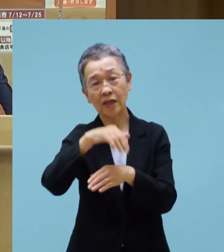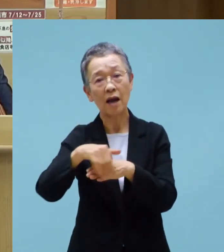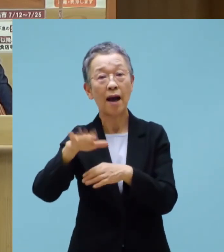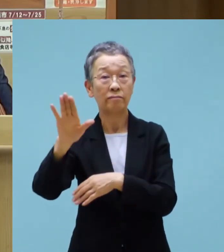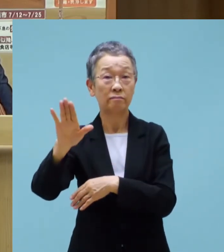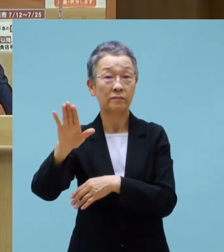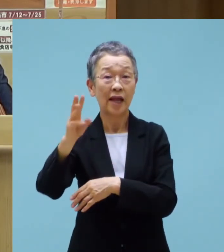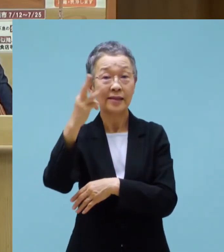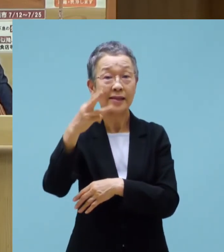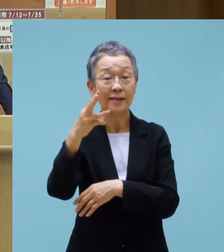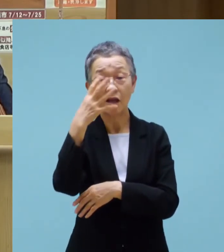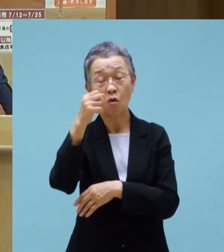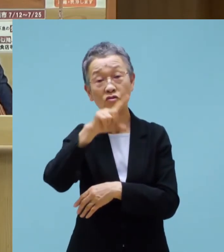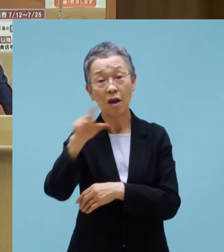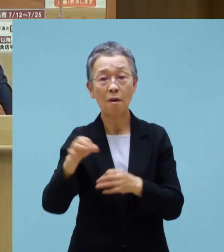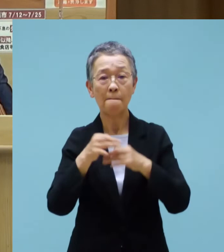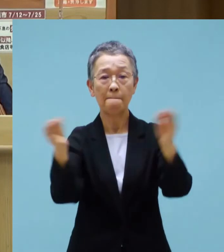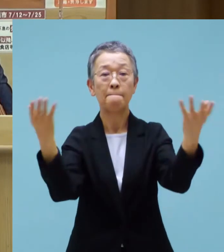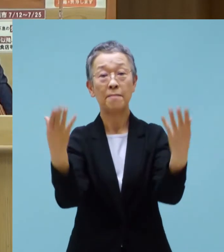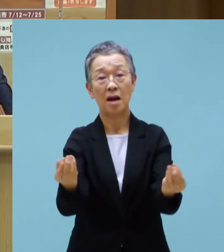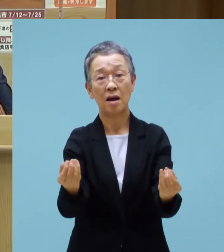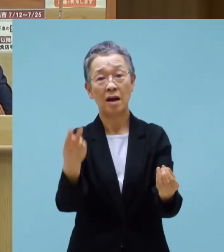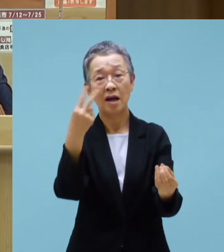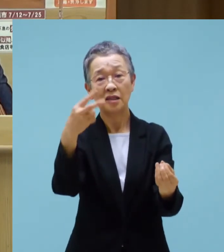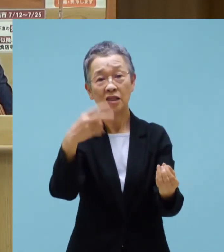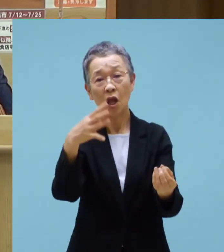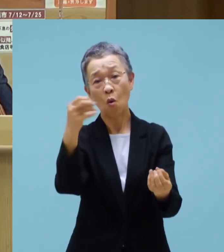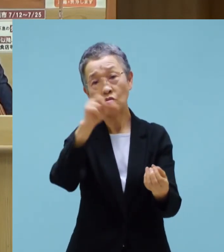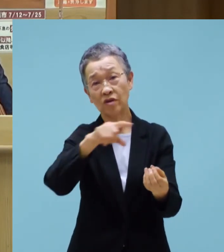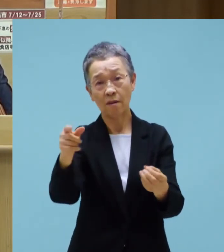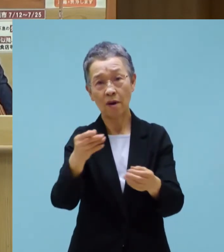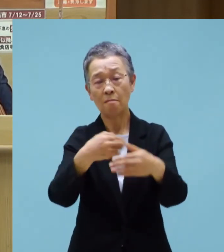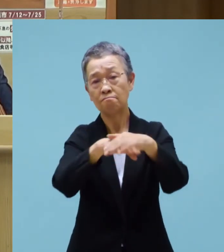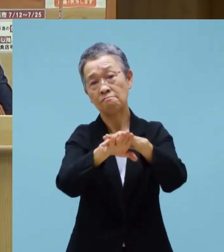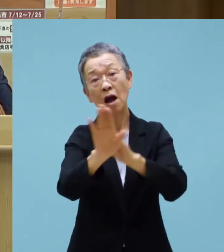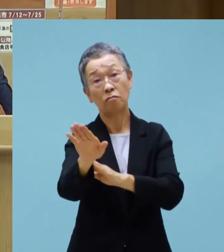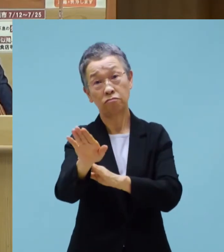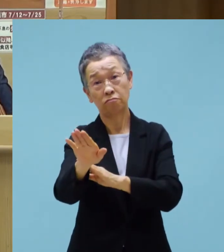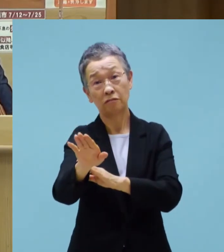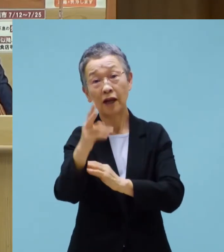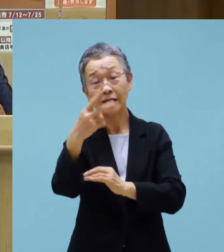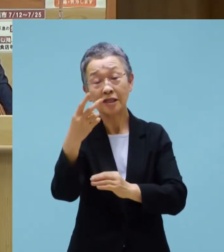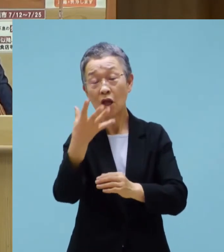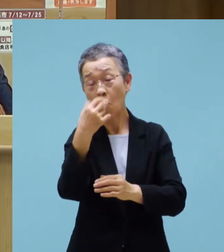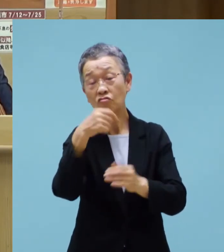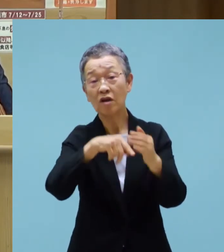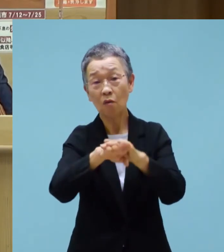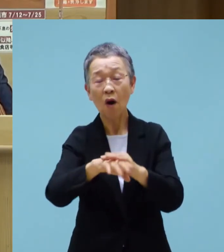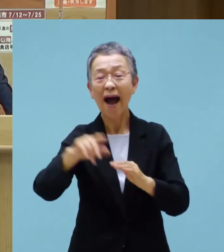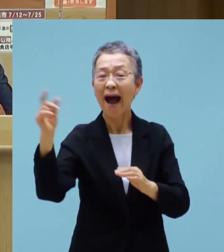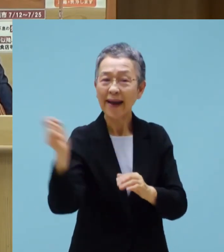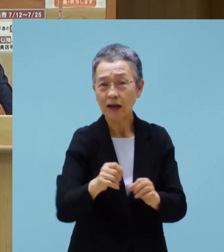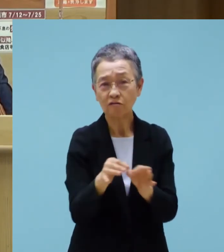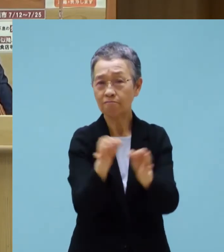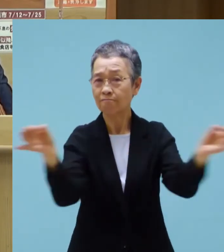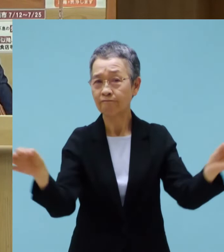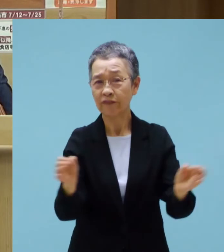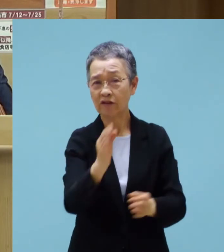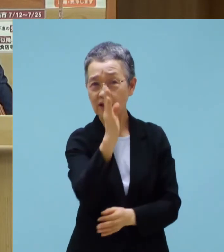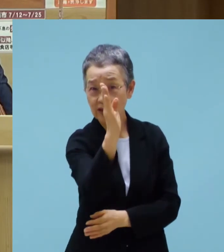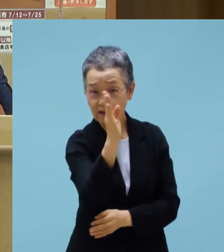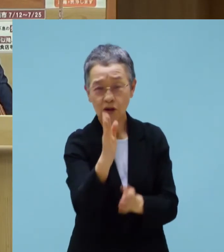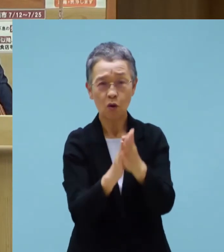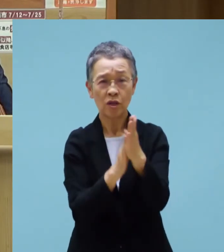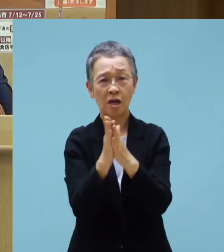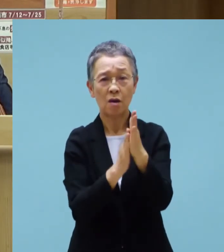ったんですが2000億円留保してるんですね。ですからその留保している分を早く配ってくださいということでお願いしてるんですけ